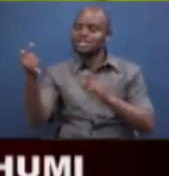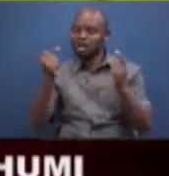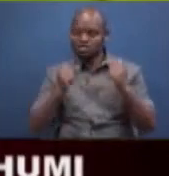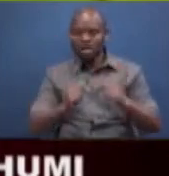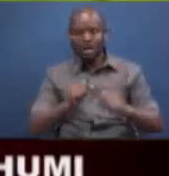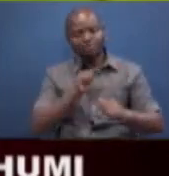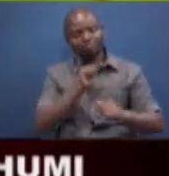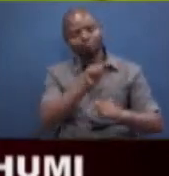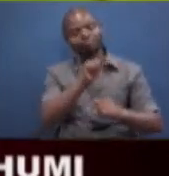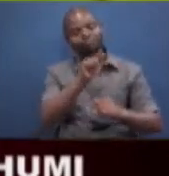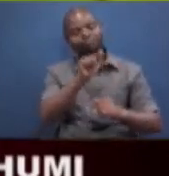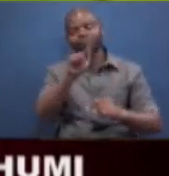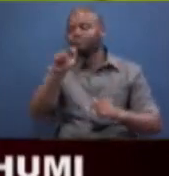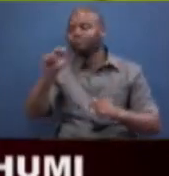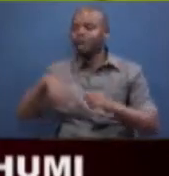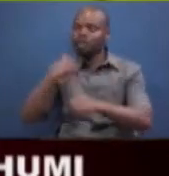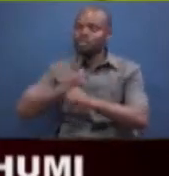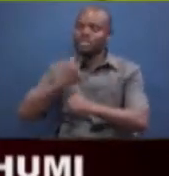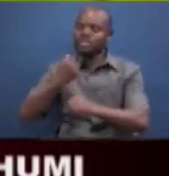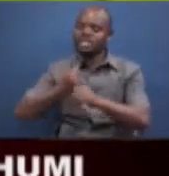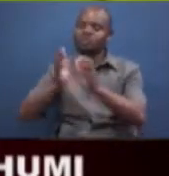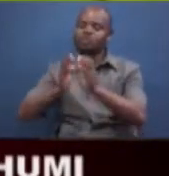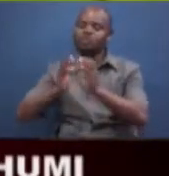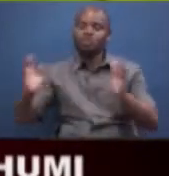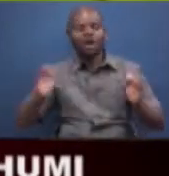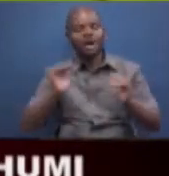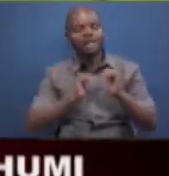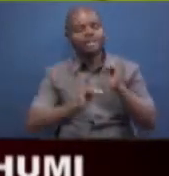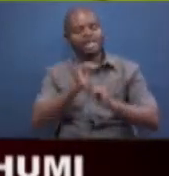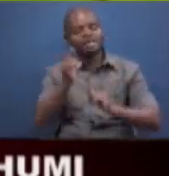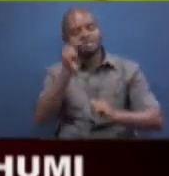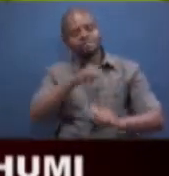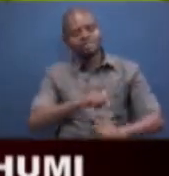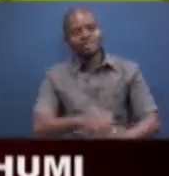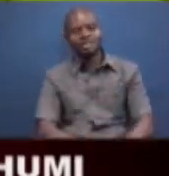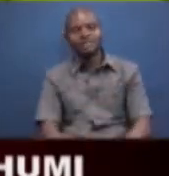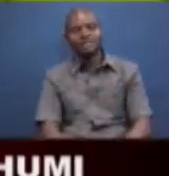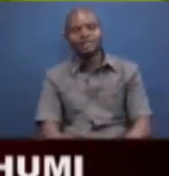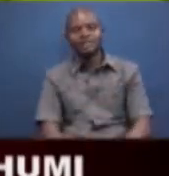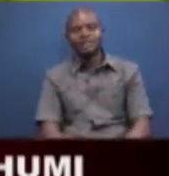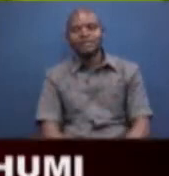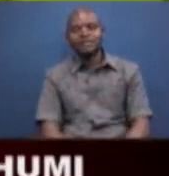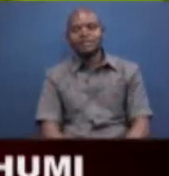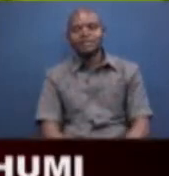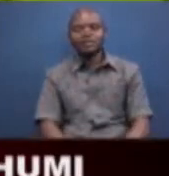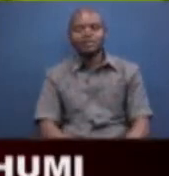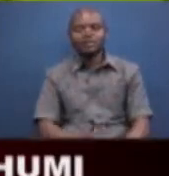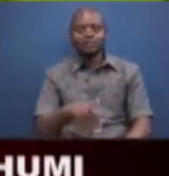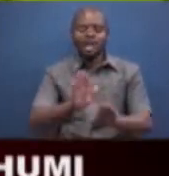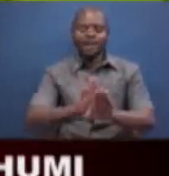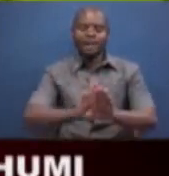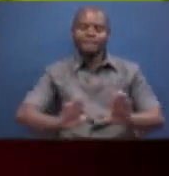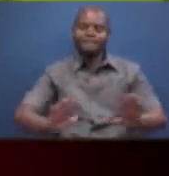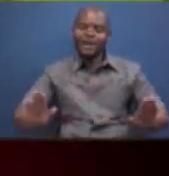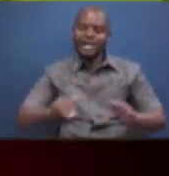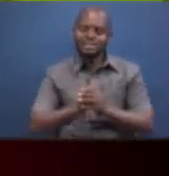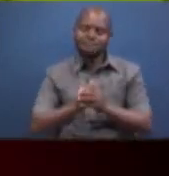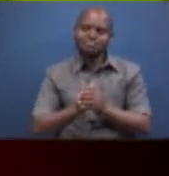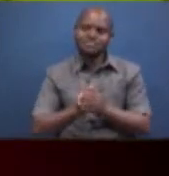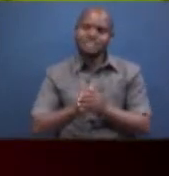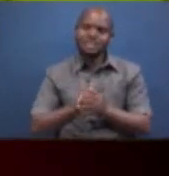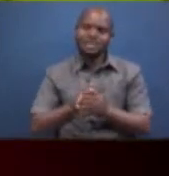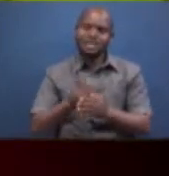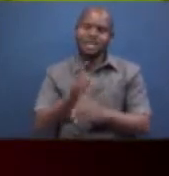huko, utekelezaji mkubwa zaidi unakuja. Wanaopenda amani na maendeleo ya